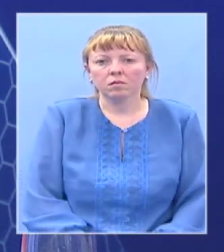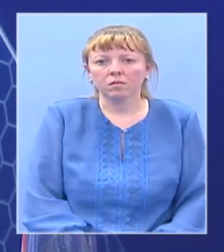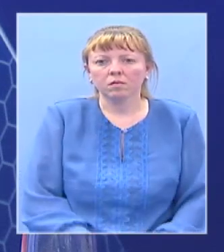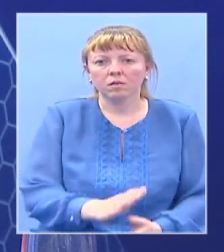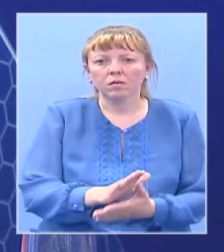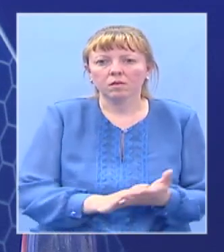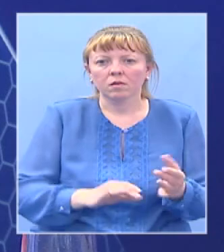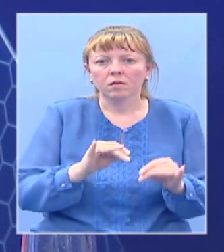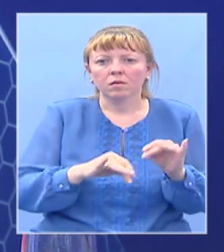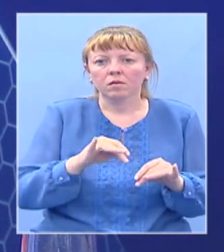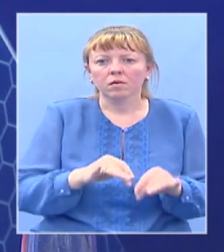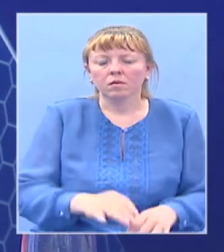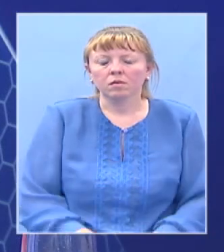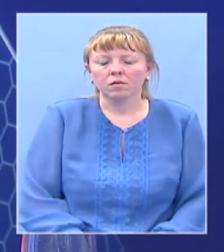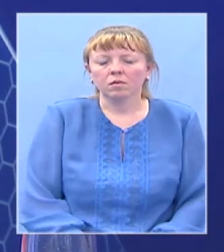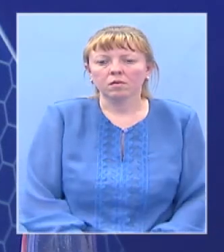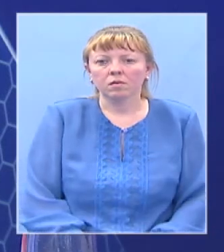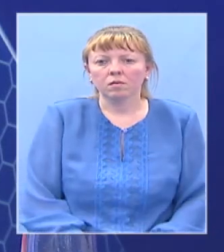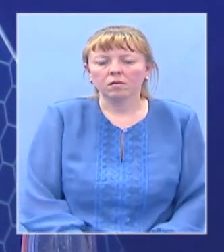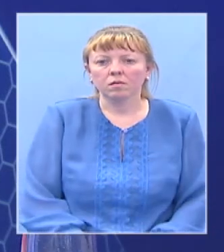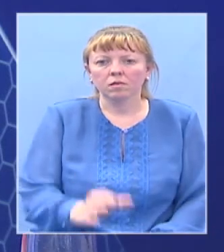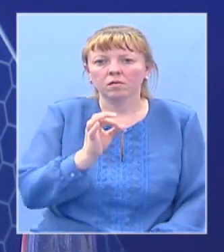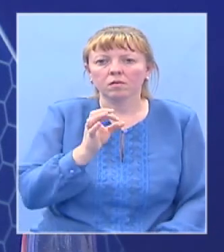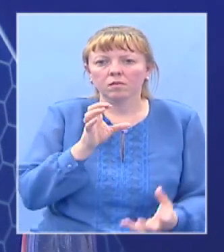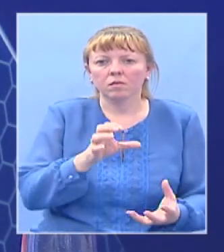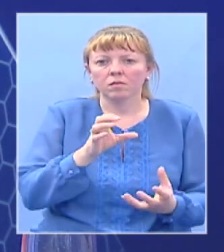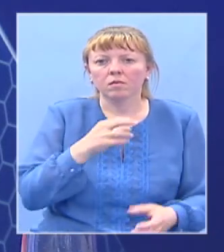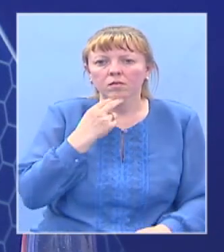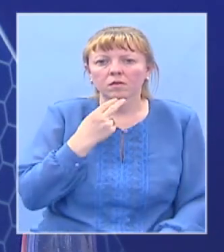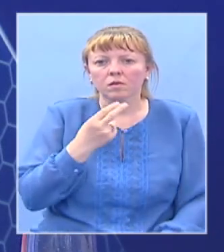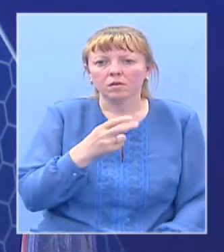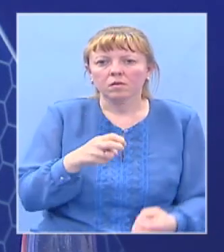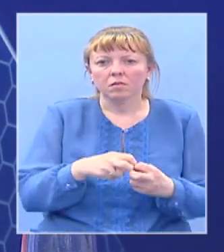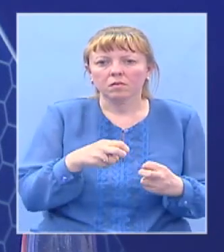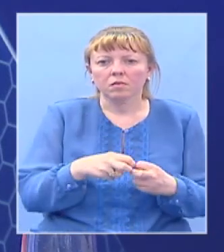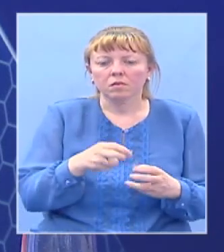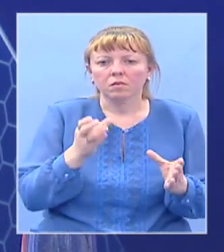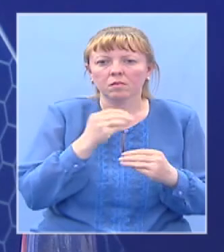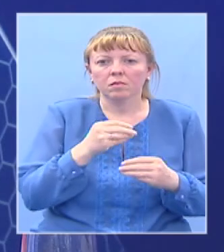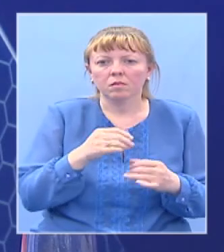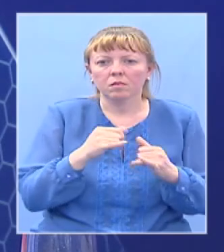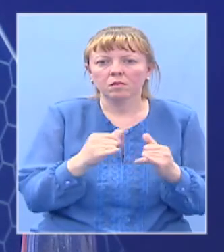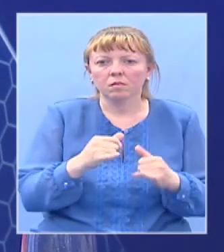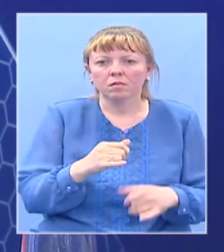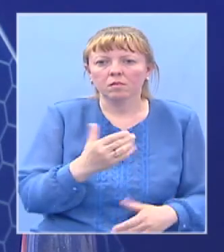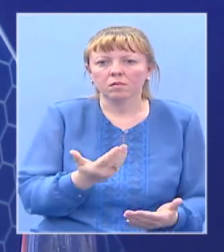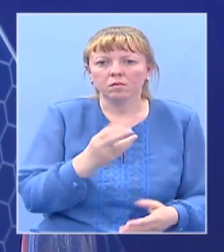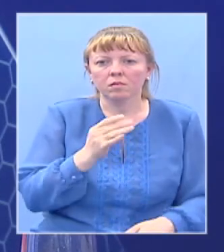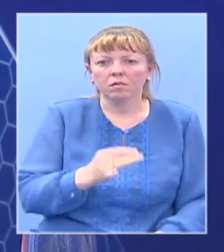обсуждать эту тему и Сегодня поговорим о транспортном контроле проблемах и перспективах развития